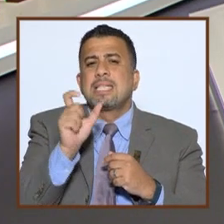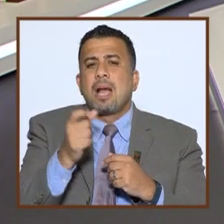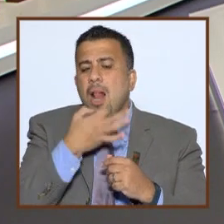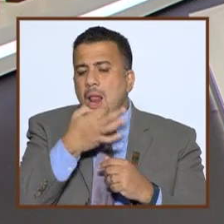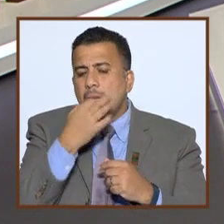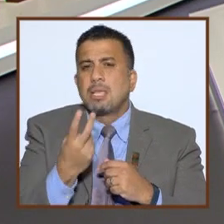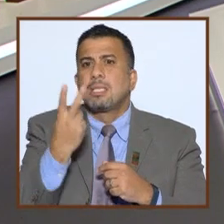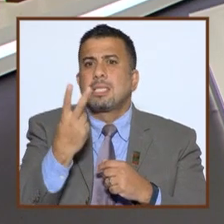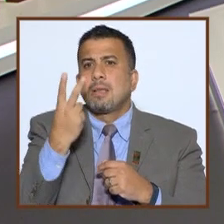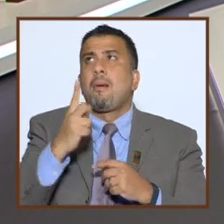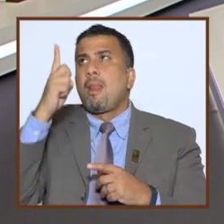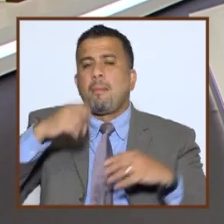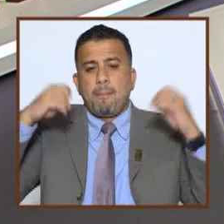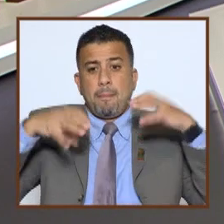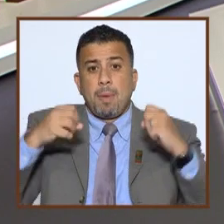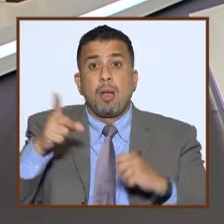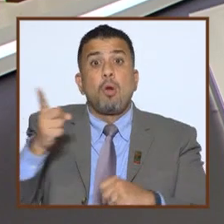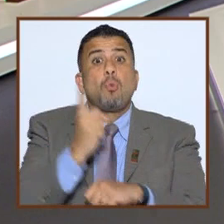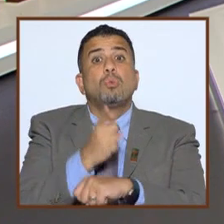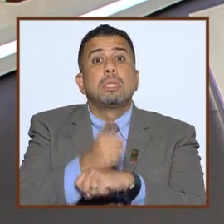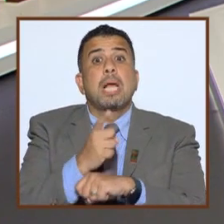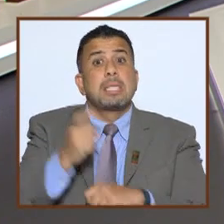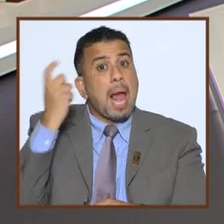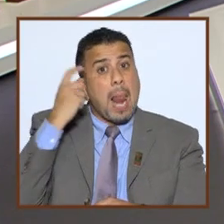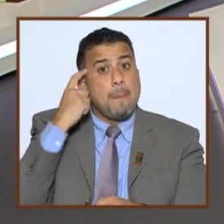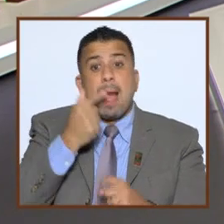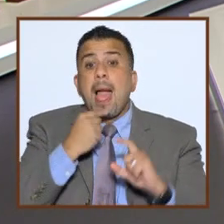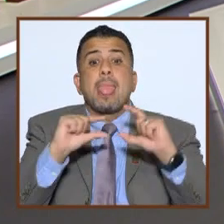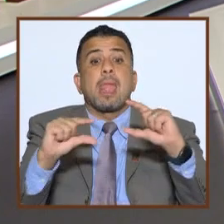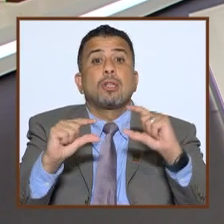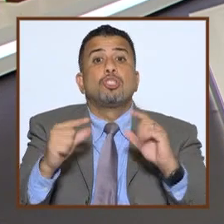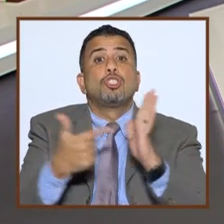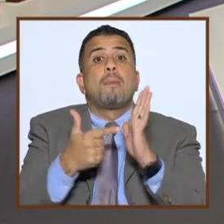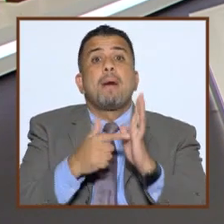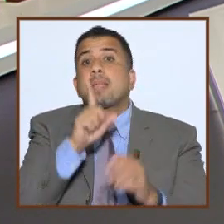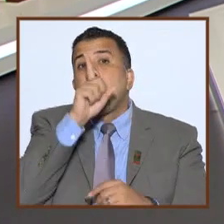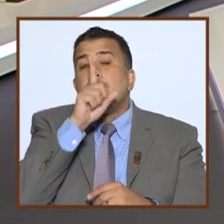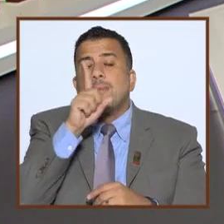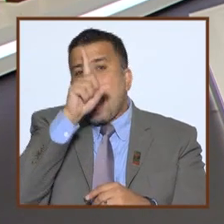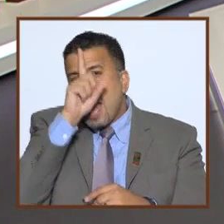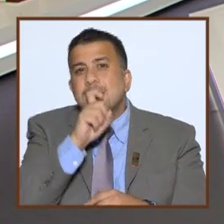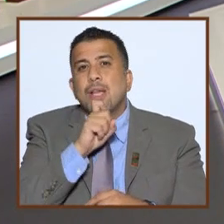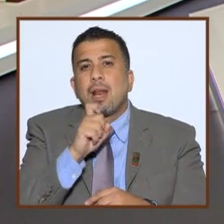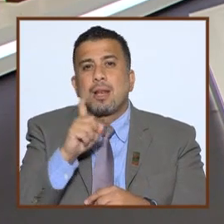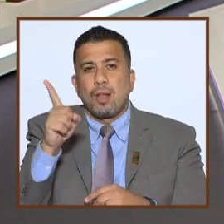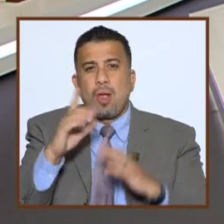قراءه وهو استاذ علم الحديث استاذ علم الحديث جامعه الازهر فا